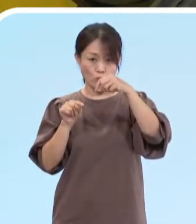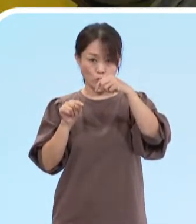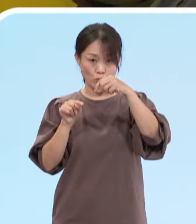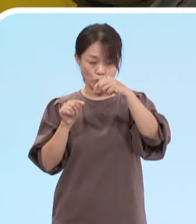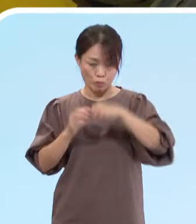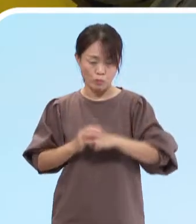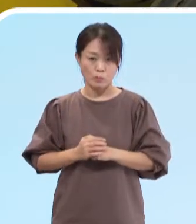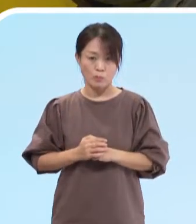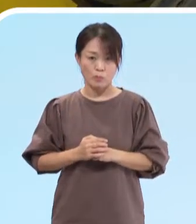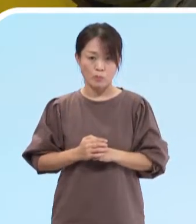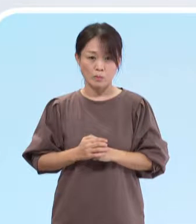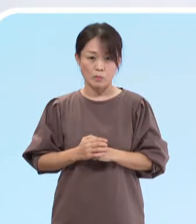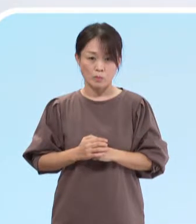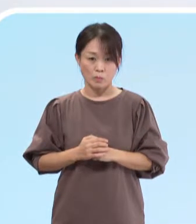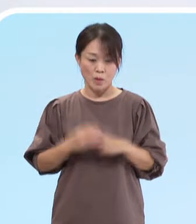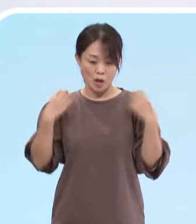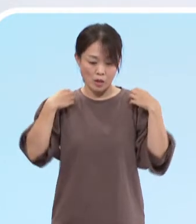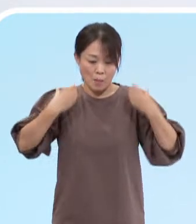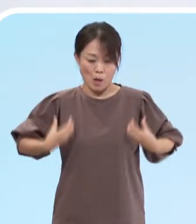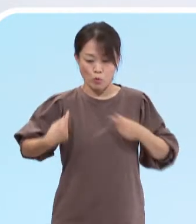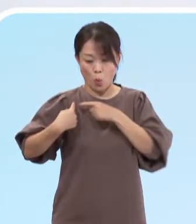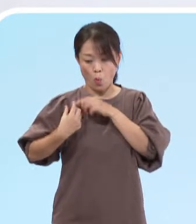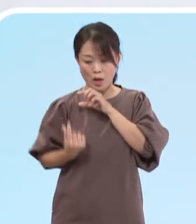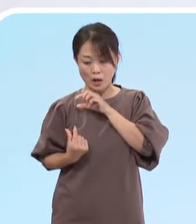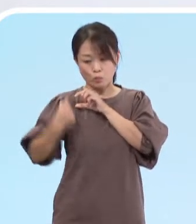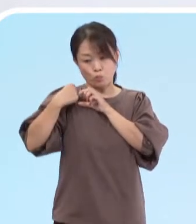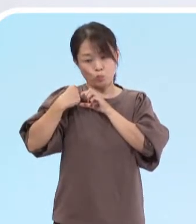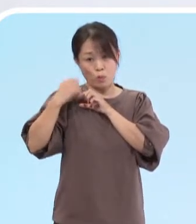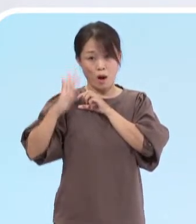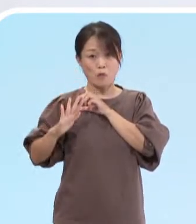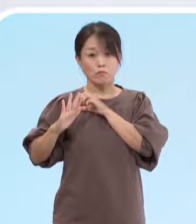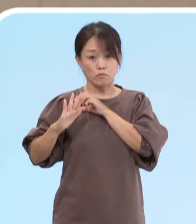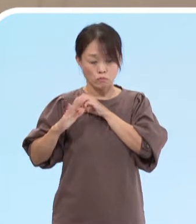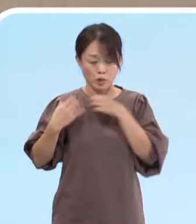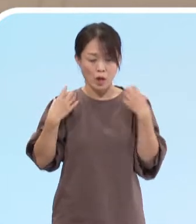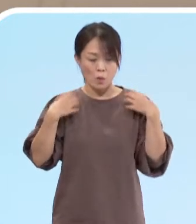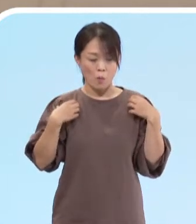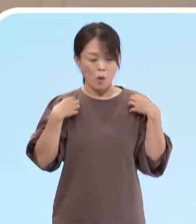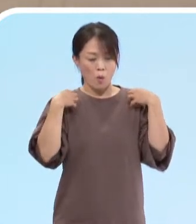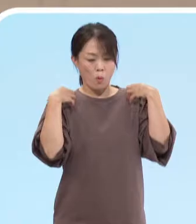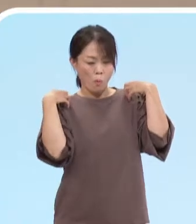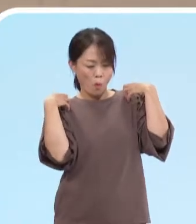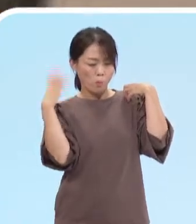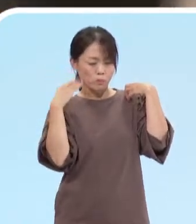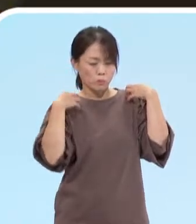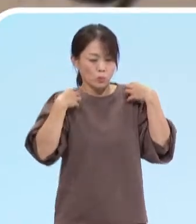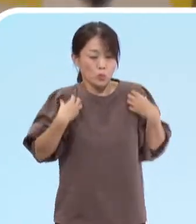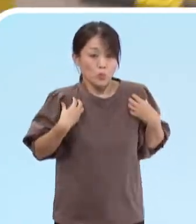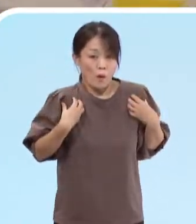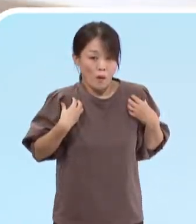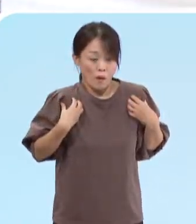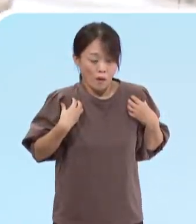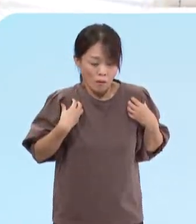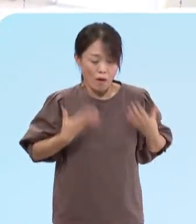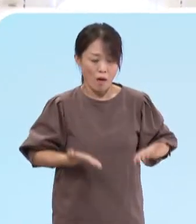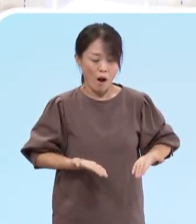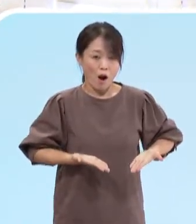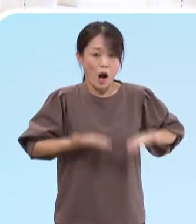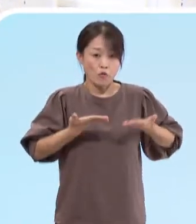の樹脂パーツでできているんです。肩ベルトの中に入っていて、重心を上に上げ安定させること